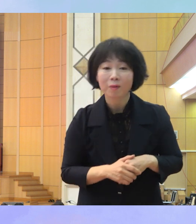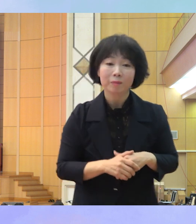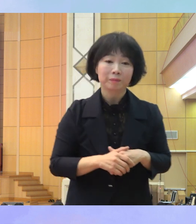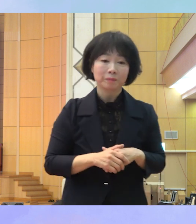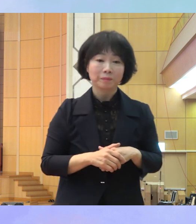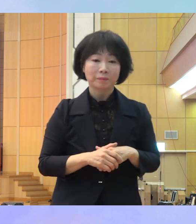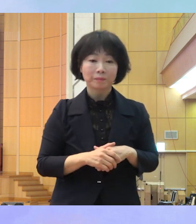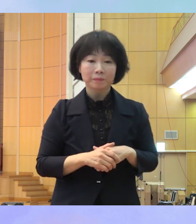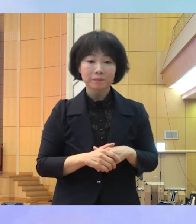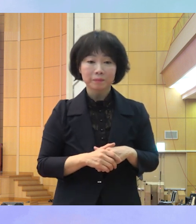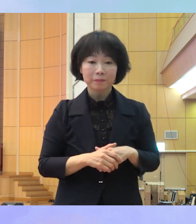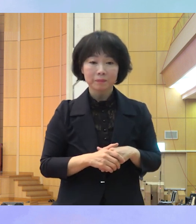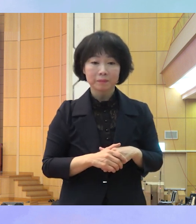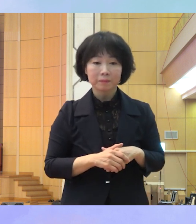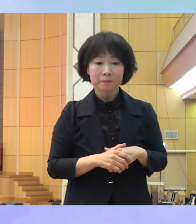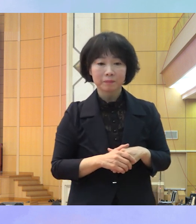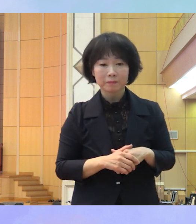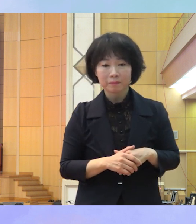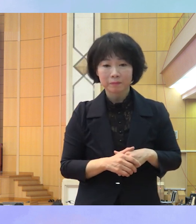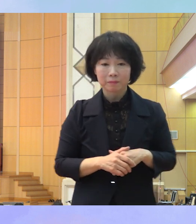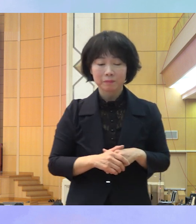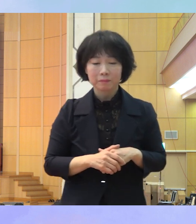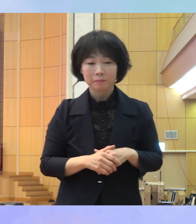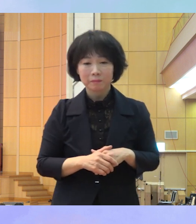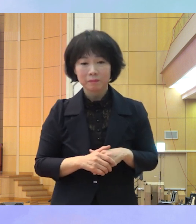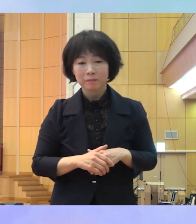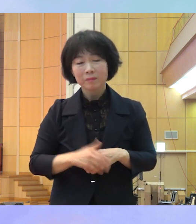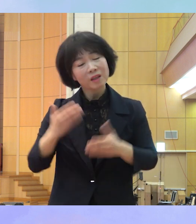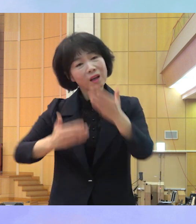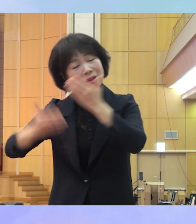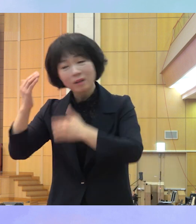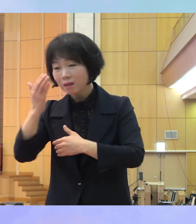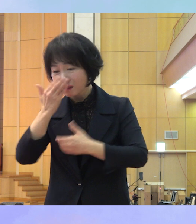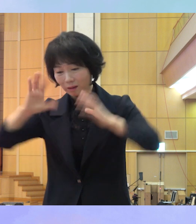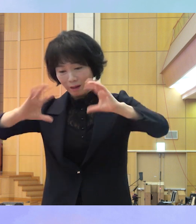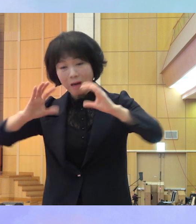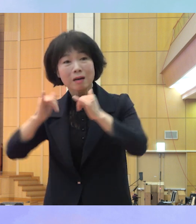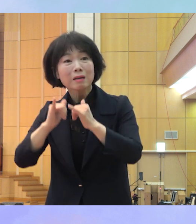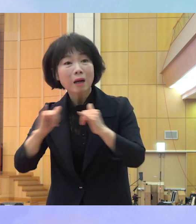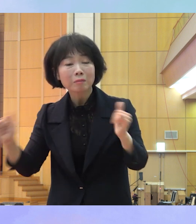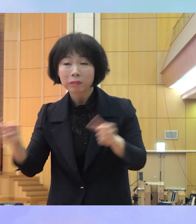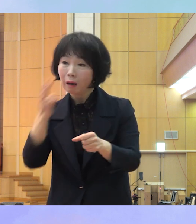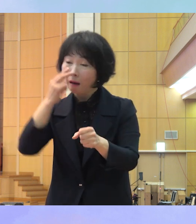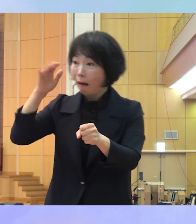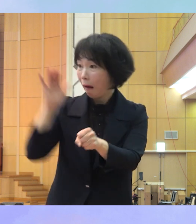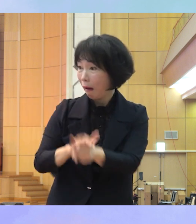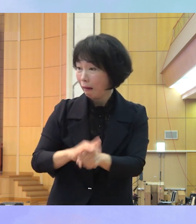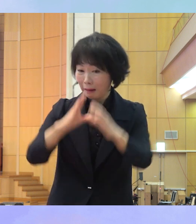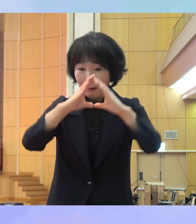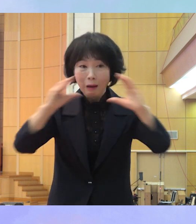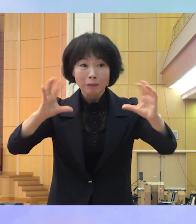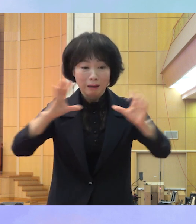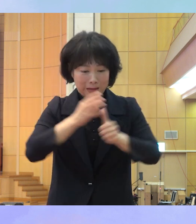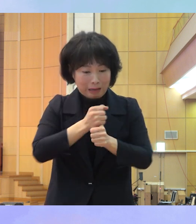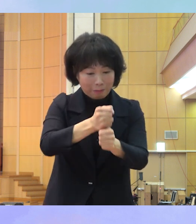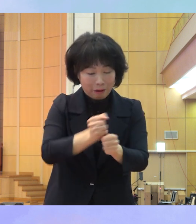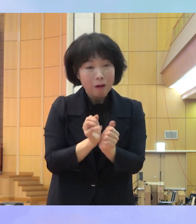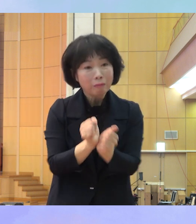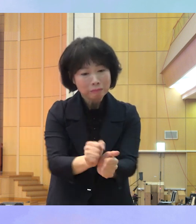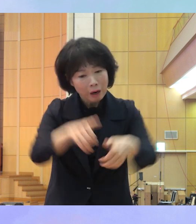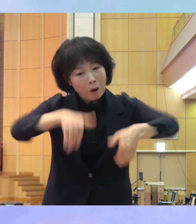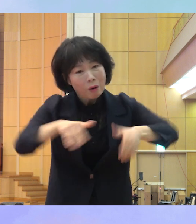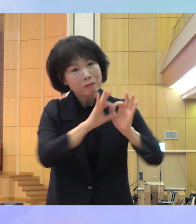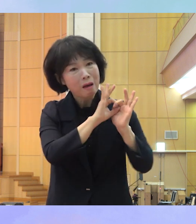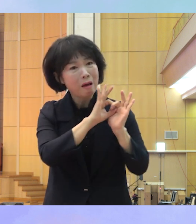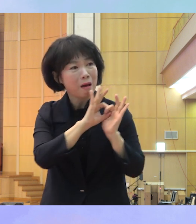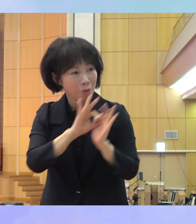식민지가 되고 또 로마의 지배하에 있었던 그런 시대에 이미